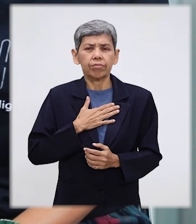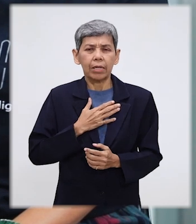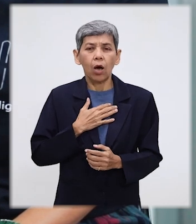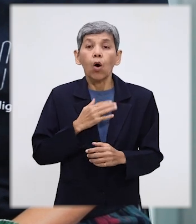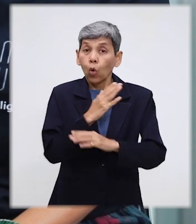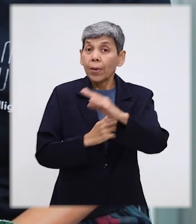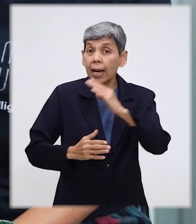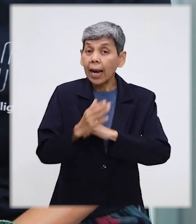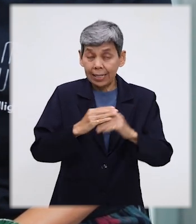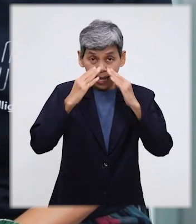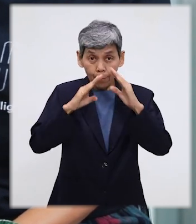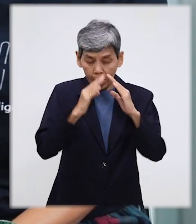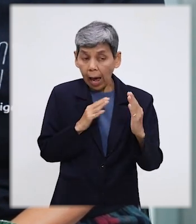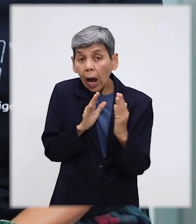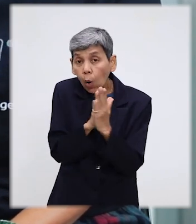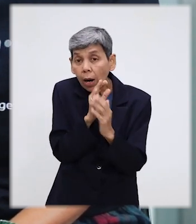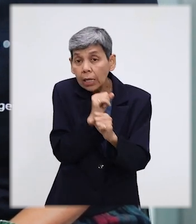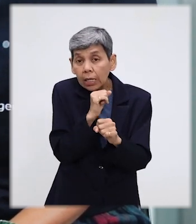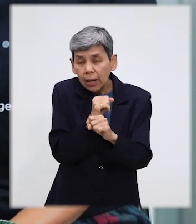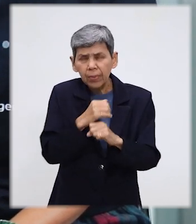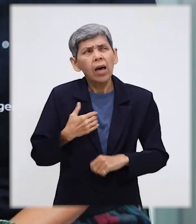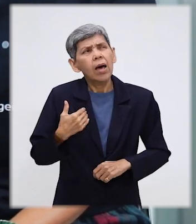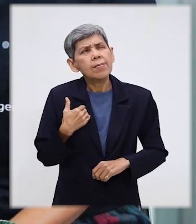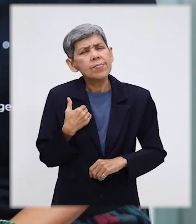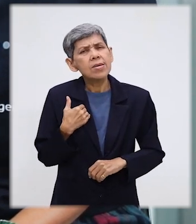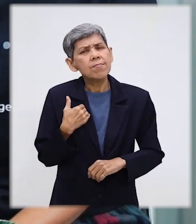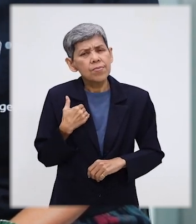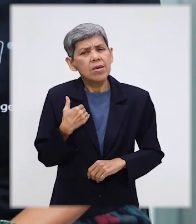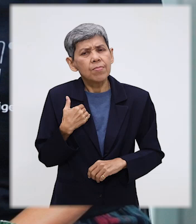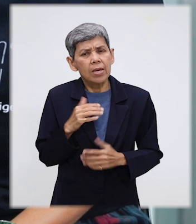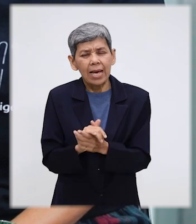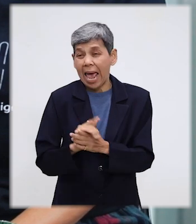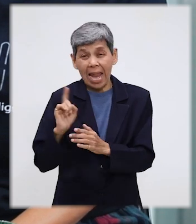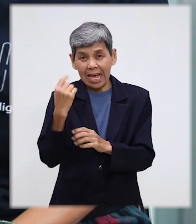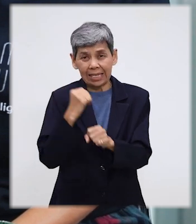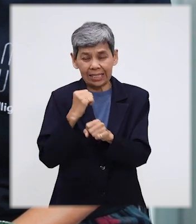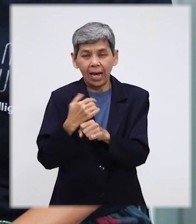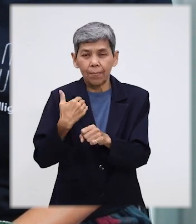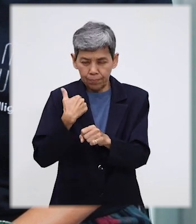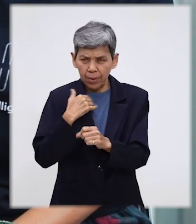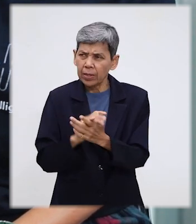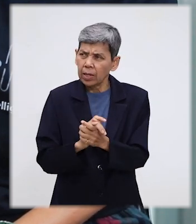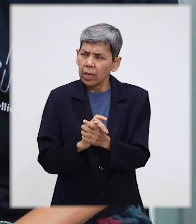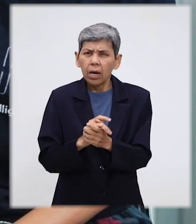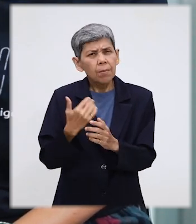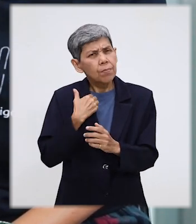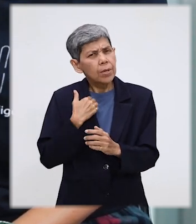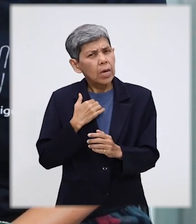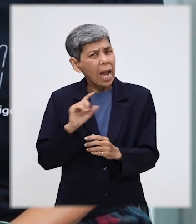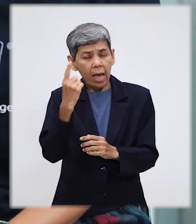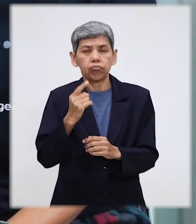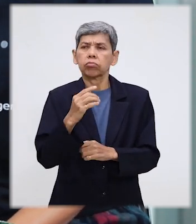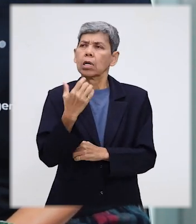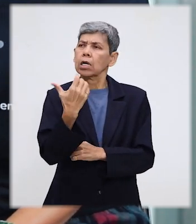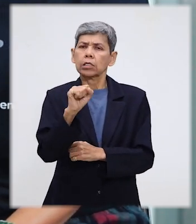ความสัมพันธ์ระหว่างคนพิการสายตาด้วยกันเองเรามีSIG รุ่นแรกเนี่ยจะมีกันอยู่ 13 ค